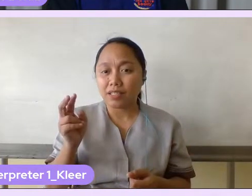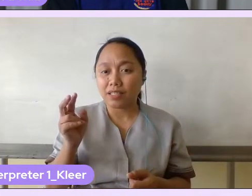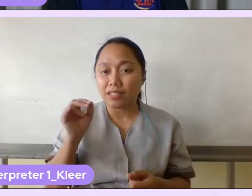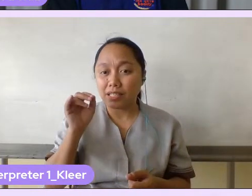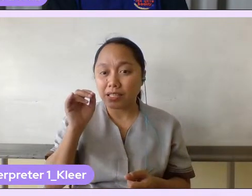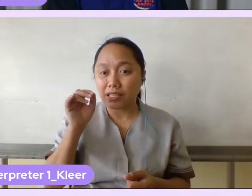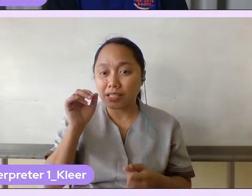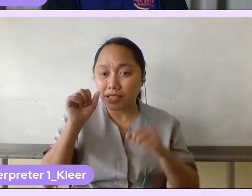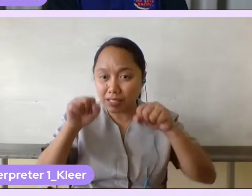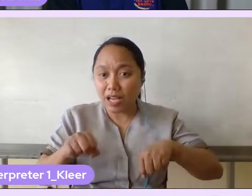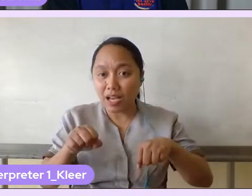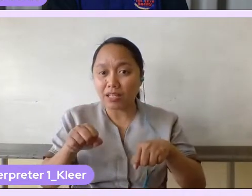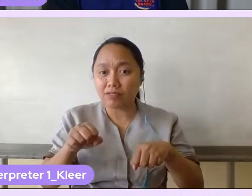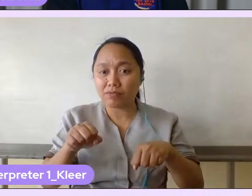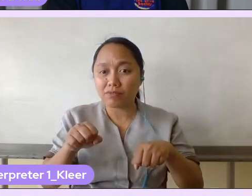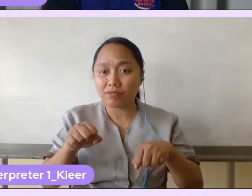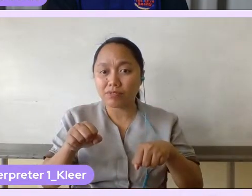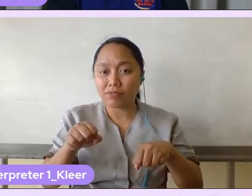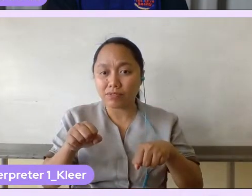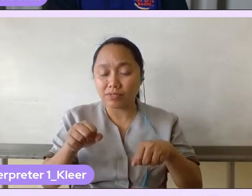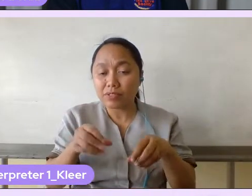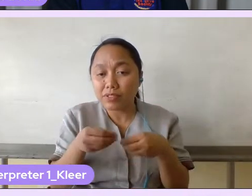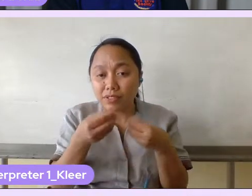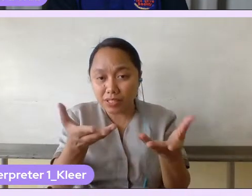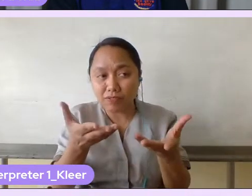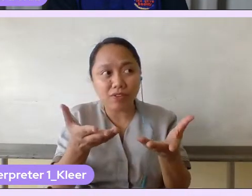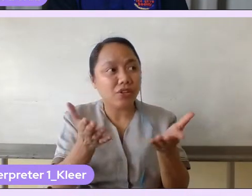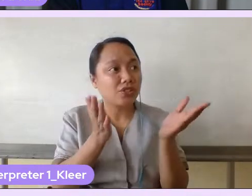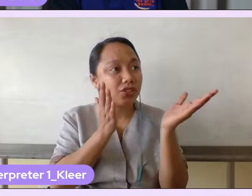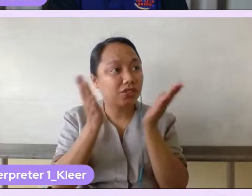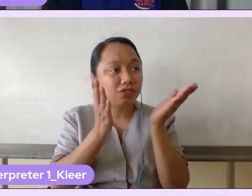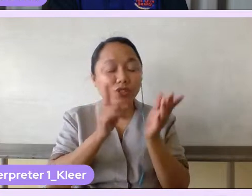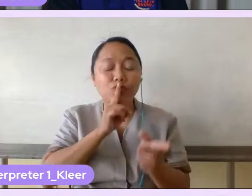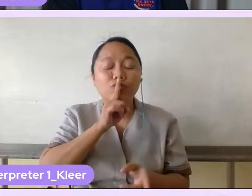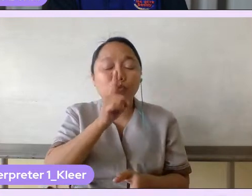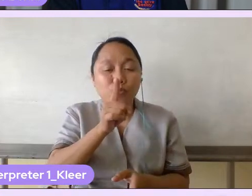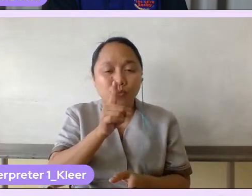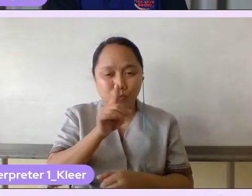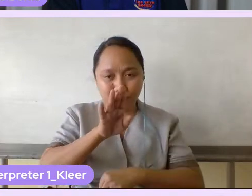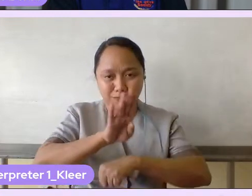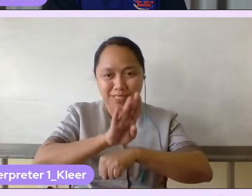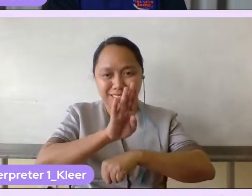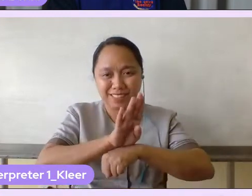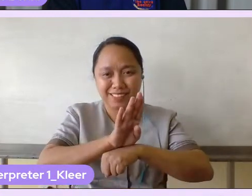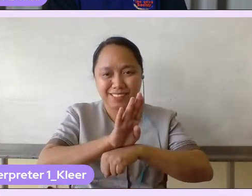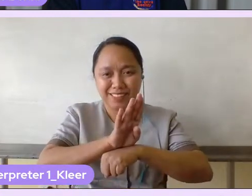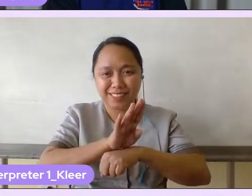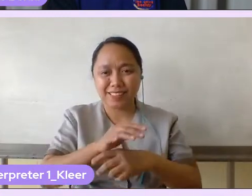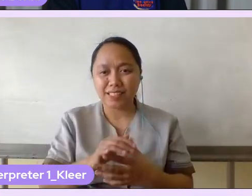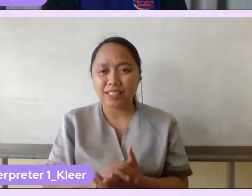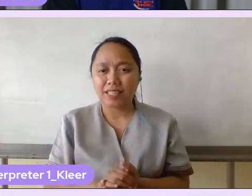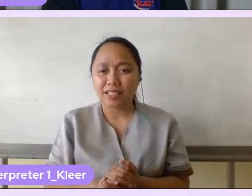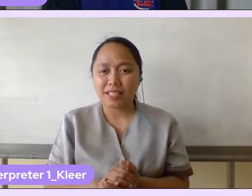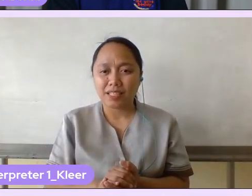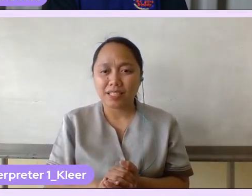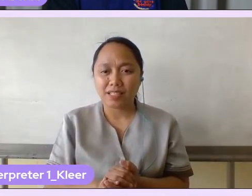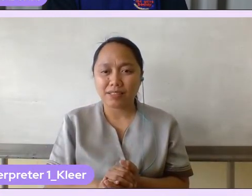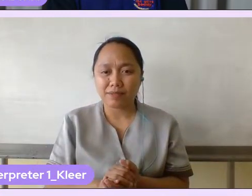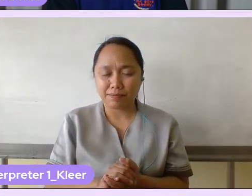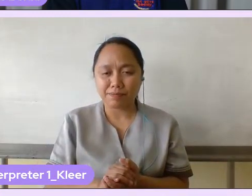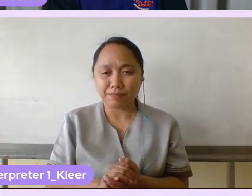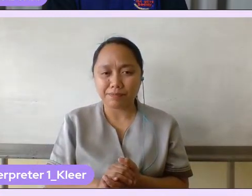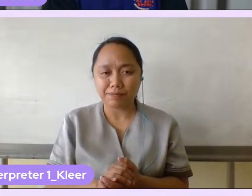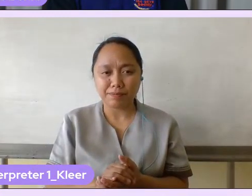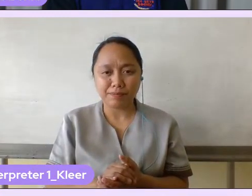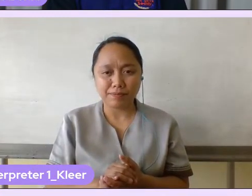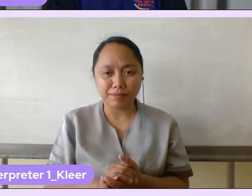ng solution na totoo, di ba? Na may value talaga for the consumer, usually naman may, ano, kumbaga magkocontinue naman mag-progress yung mga business